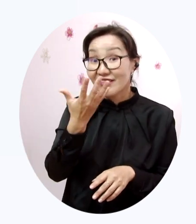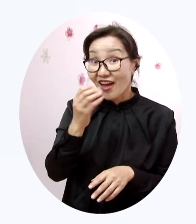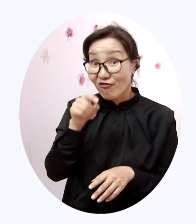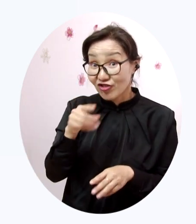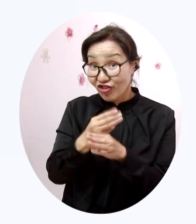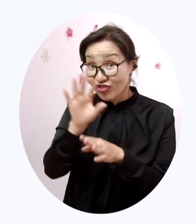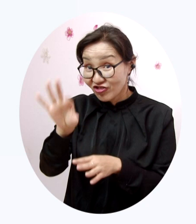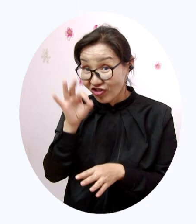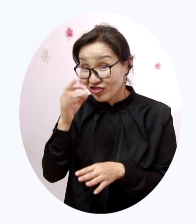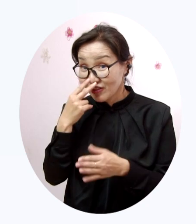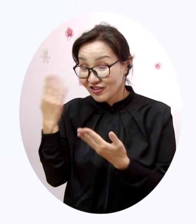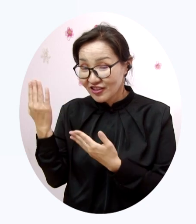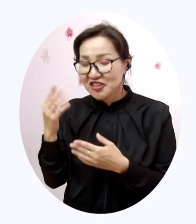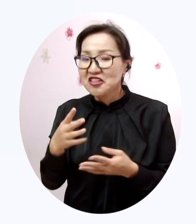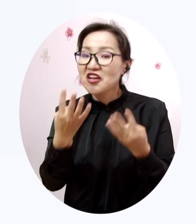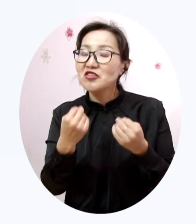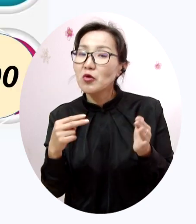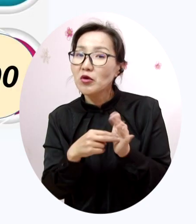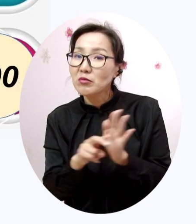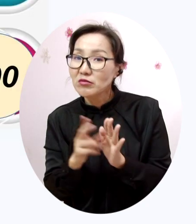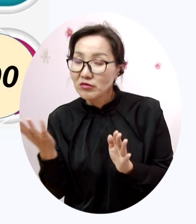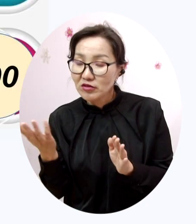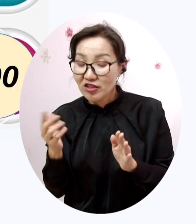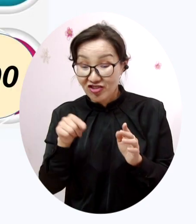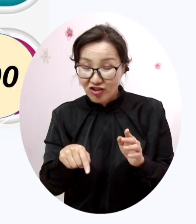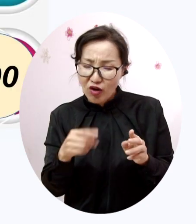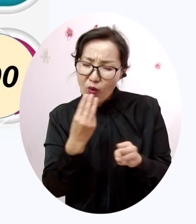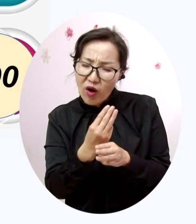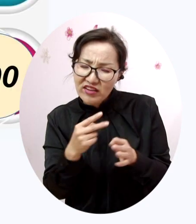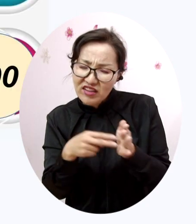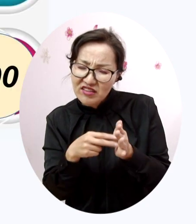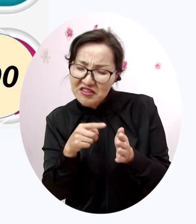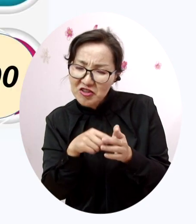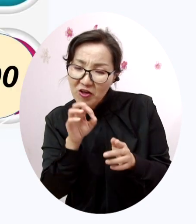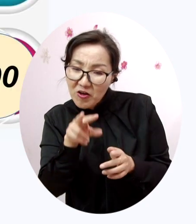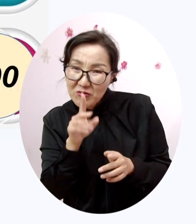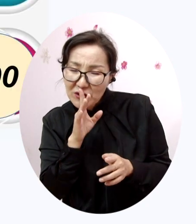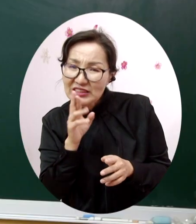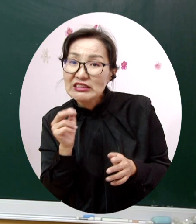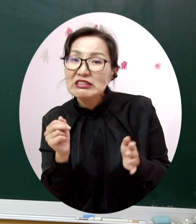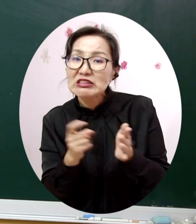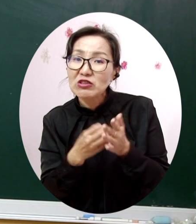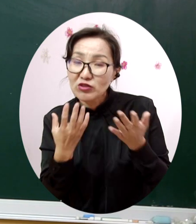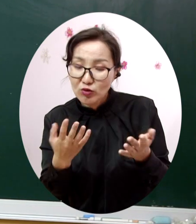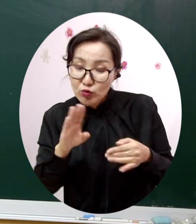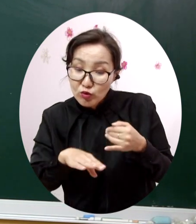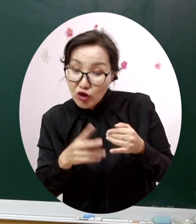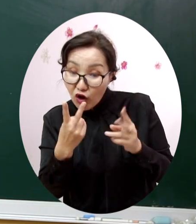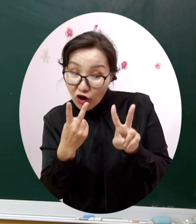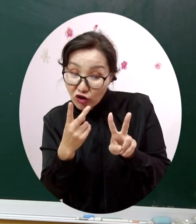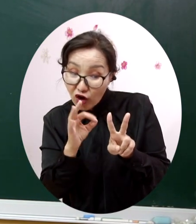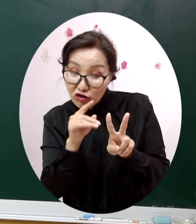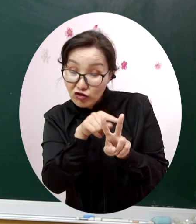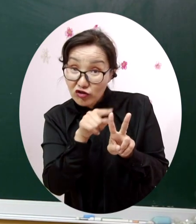За 1050 гэдэг тоо хэдэд хуваагдах вэ? Тооныхоо хуваагдах шинжийг олохын тулд яах вэ? Сүүлийн 2 орныг харж ийж яах